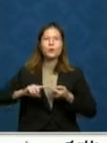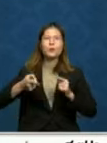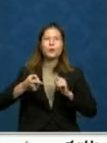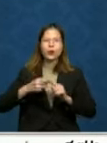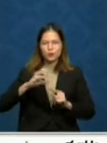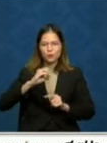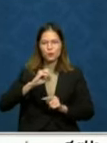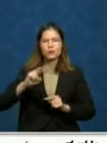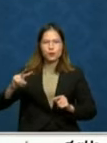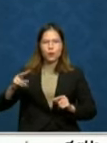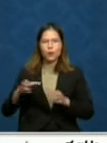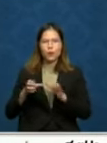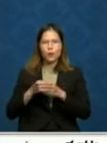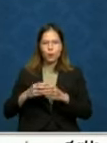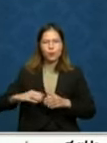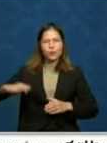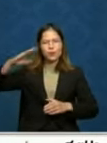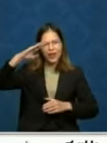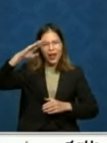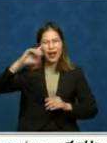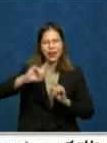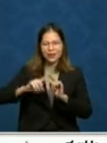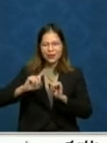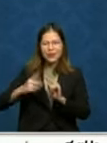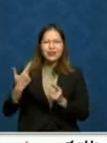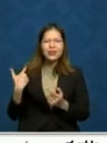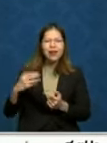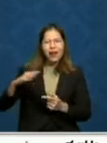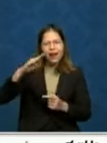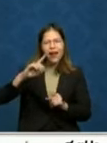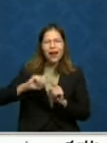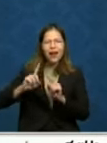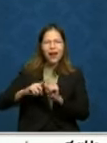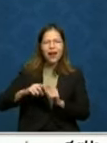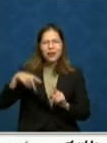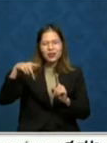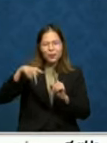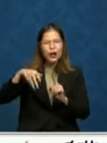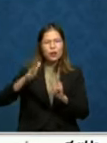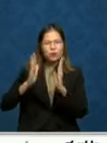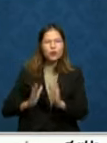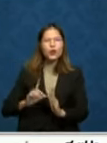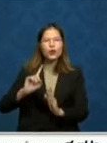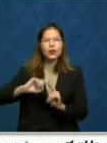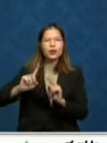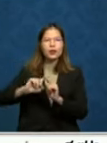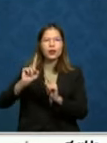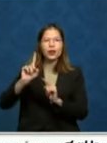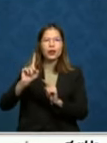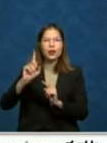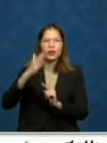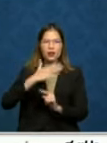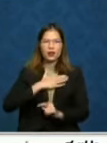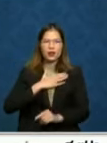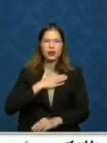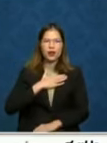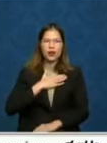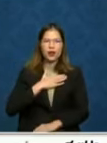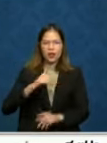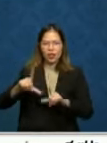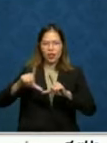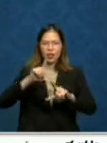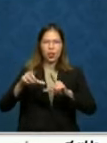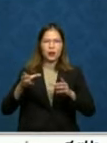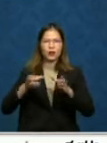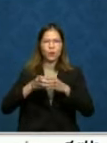02นี่กลุ่มทหารเกณฑ์ที่เขาเป็นนายทหารพันคนนี่กลุ่มนี้นี่ก็มีส่งรายกลุ่มมาว่าส